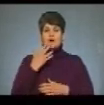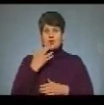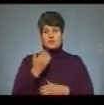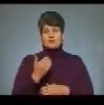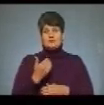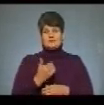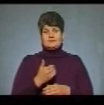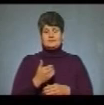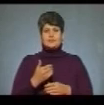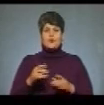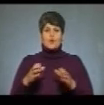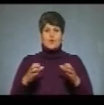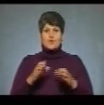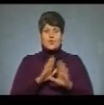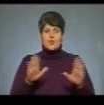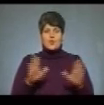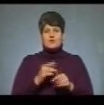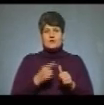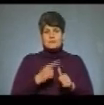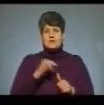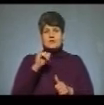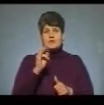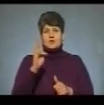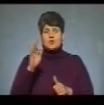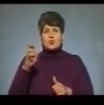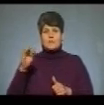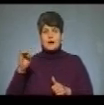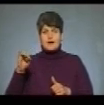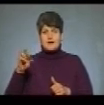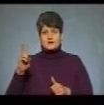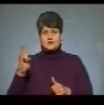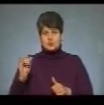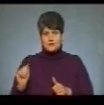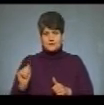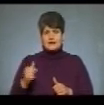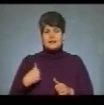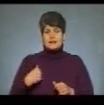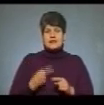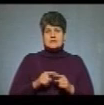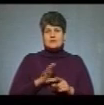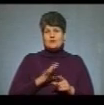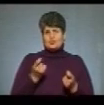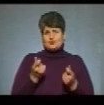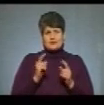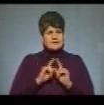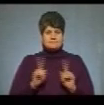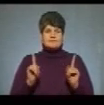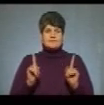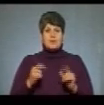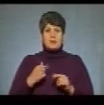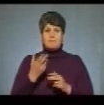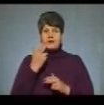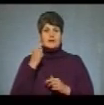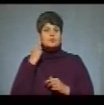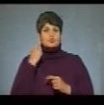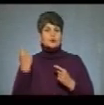народно-аматорського хору імені Івана Кобилянського, розповідає один із них Степан Оконський. То було для нас трошки незвично, ми то привикли чути одне одного, а